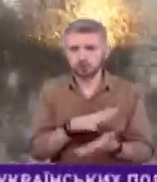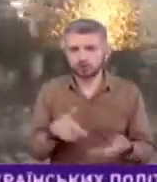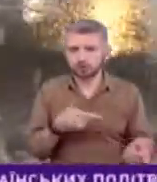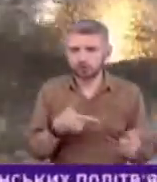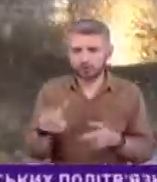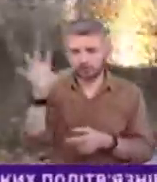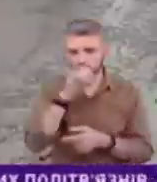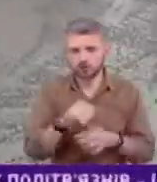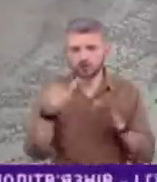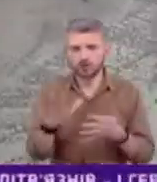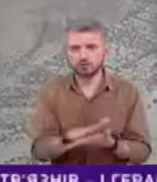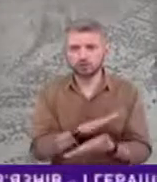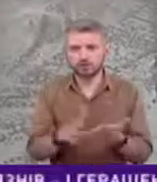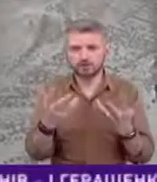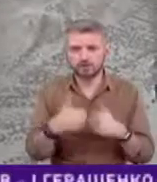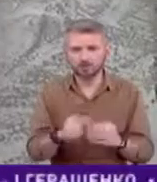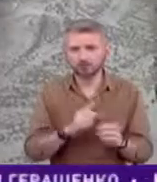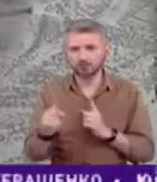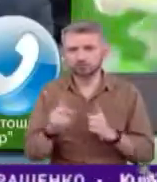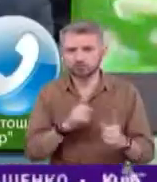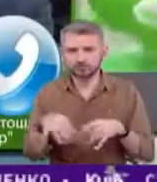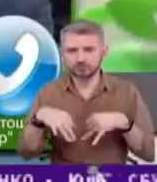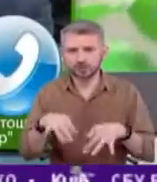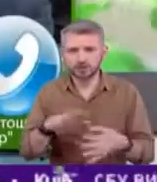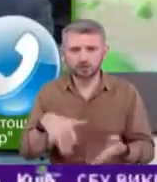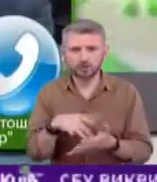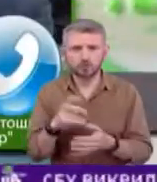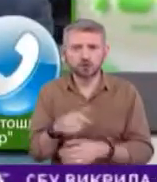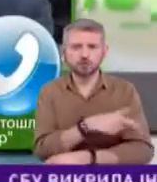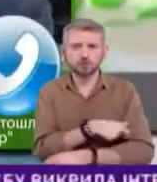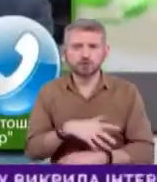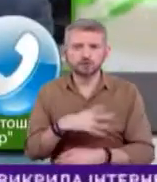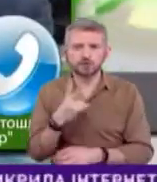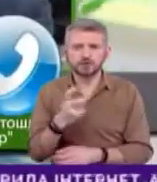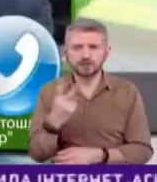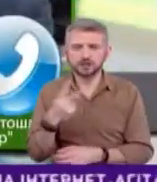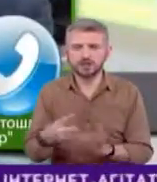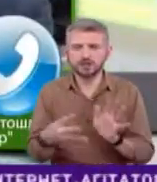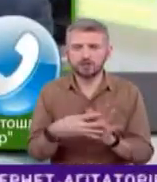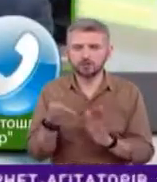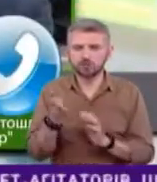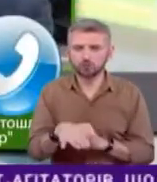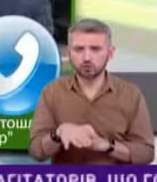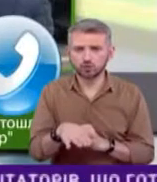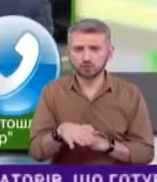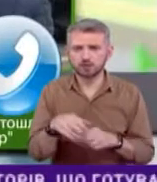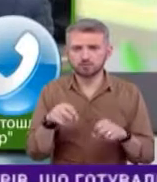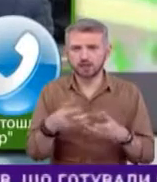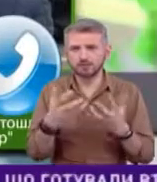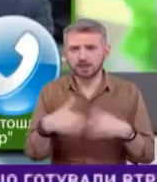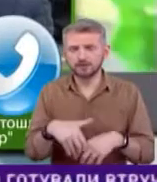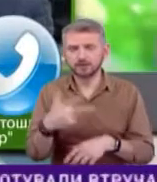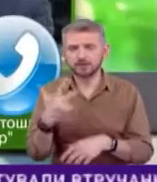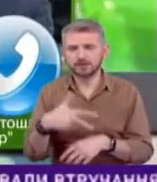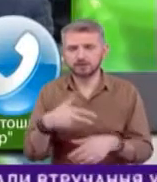Зночі снігоприбиральна техніка снувала містом. На чергуванні було 229 одиниць спецтехніки та